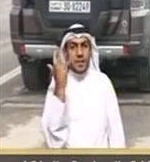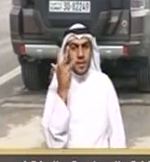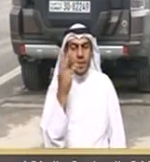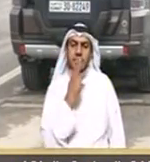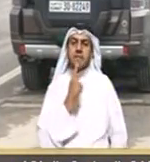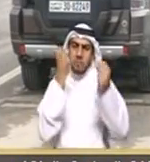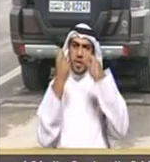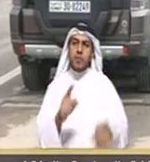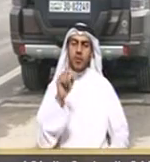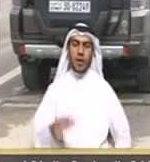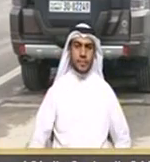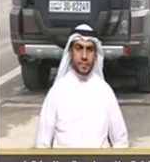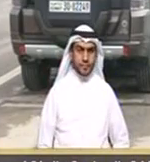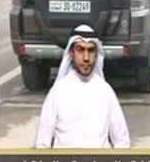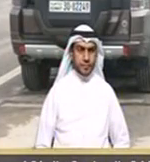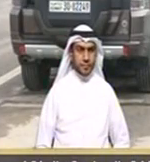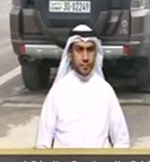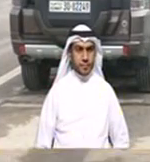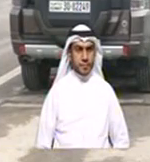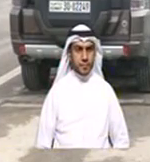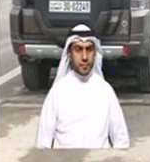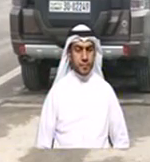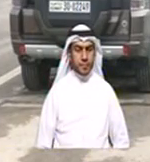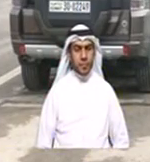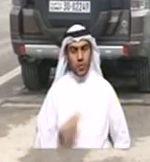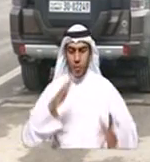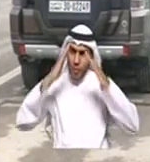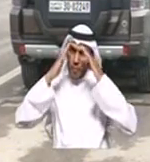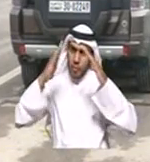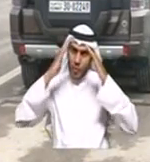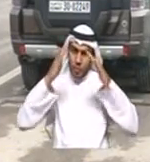الى طبيعتها كما كانت. نعم سو بإذن الله. نواف كل الشكر لك، شكرا لك.